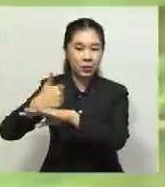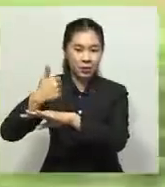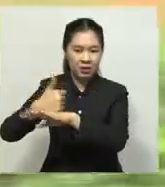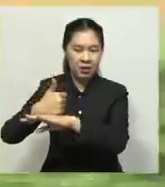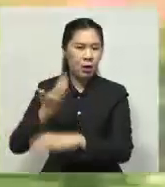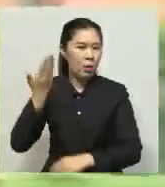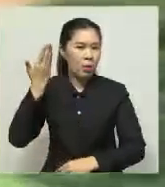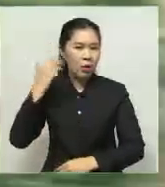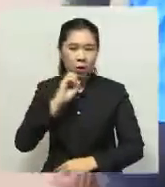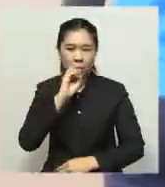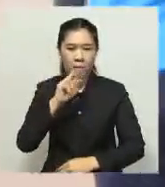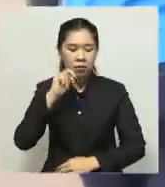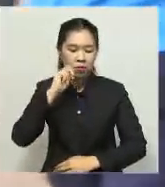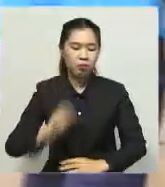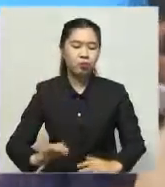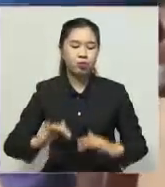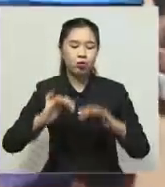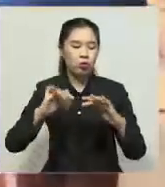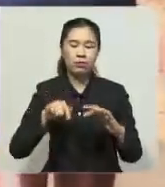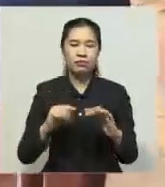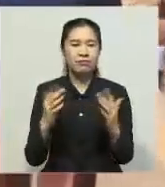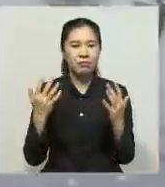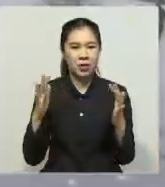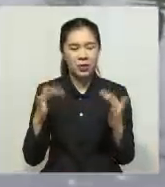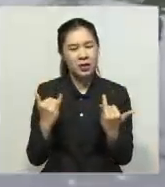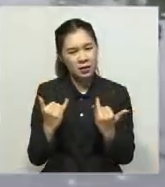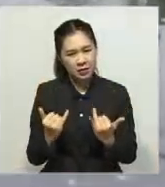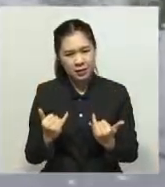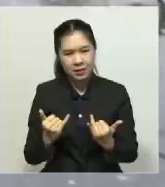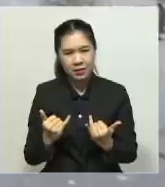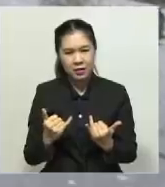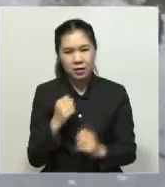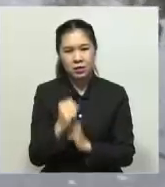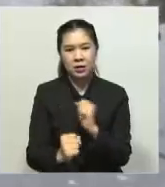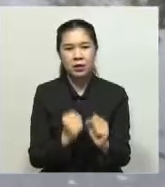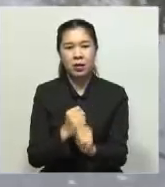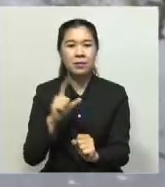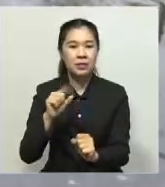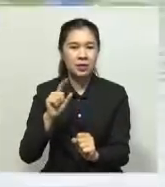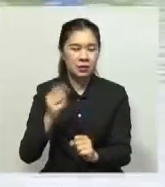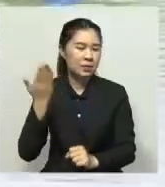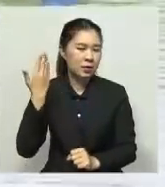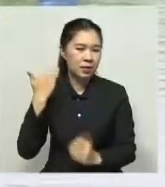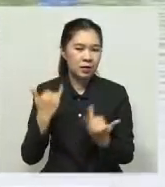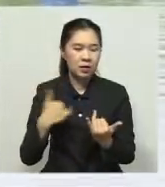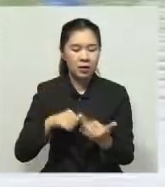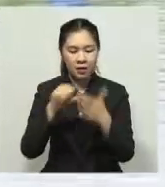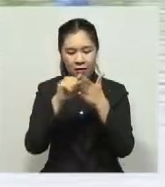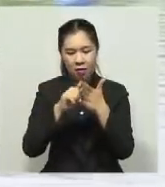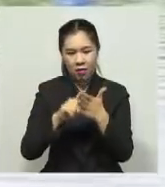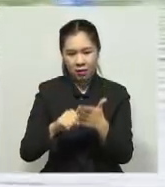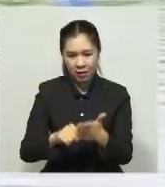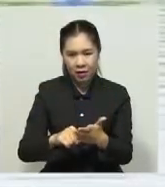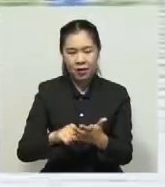เคยท่วมขนาดนี้มาก่อนค่ะซึ่งครั้งนี้นะคะถือว่าน้ำท่วมในรอบ20ปีสำหรับการฟื้นฟูพื้นที่นะ